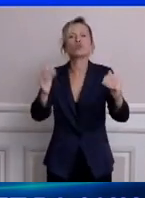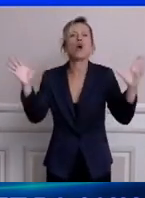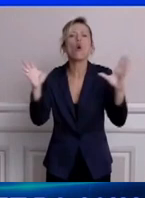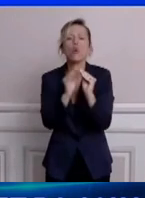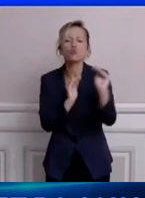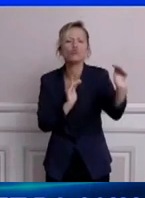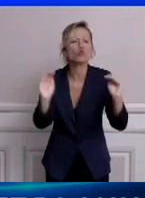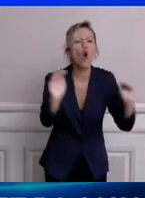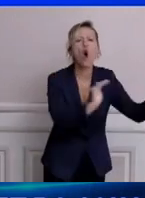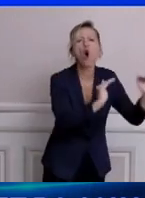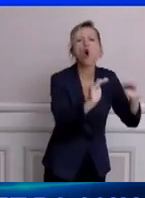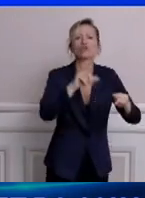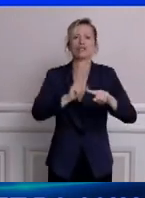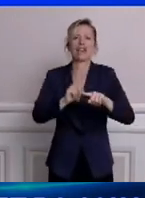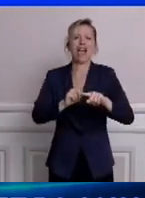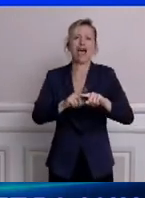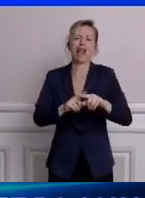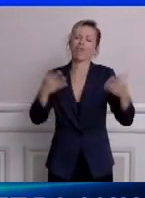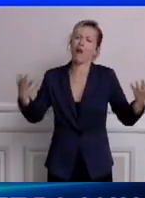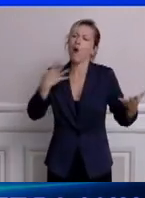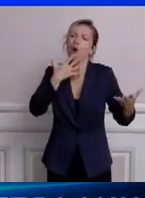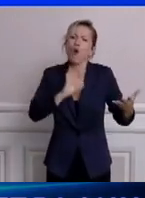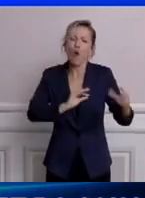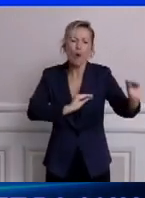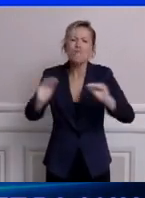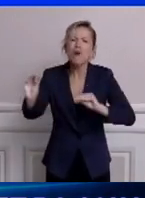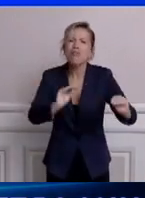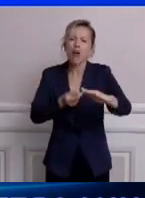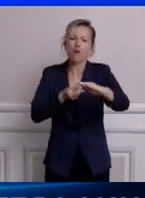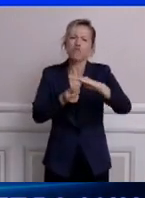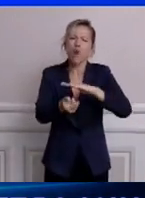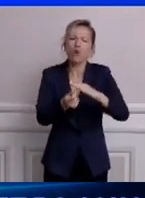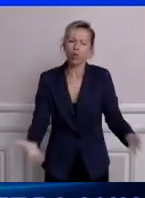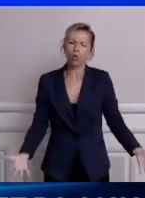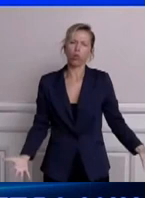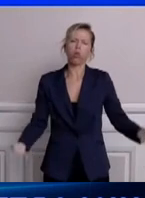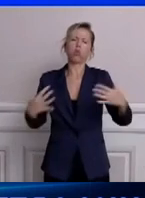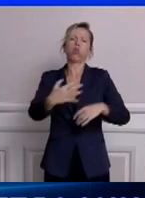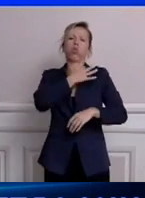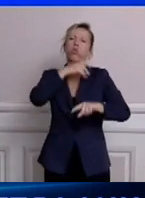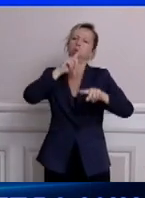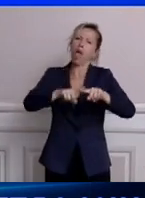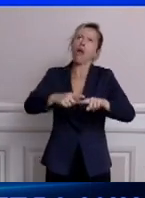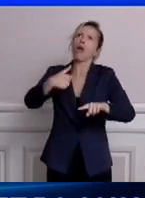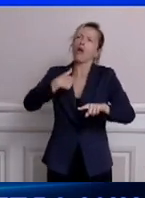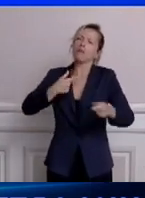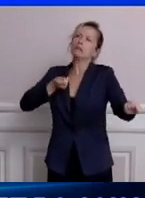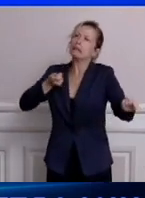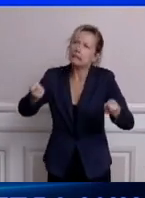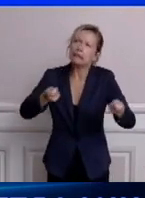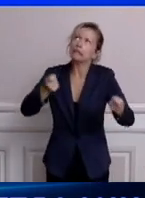της πατρίδας μας, για τη δύσκολη διαχείριση του μεταναστευτικού, για την πρόοδο και την ευημερία των κατοίκων των νησιών